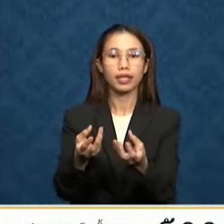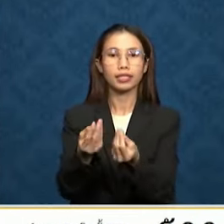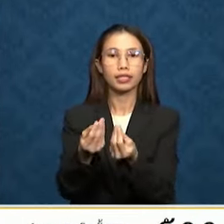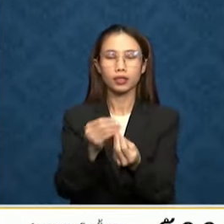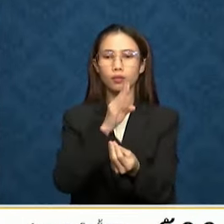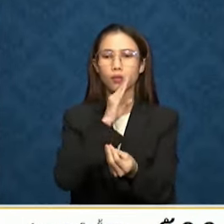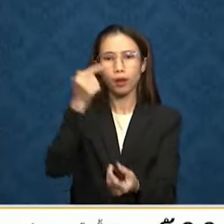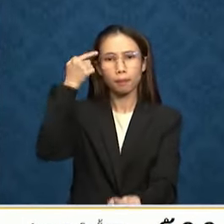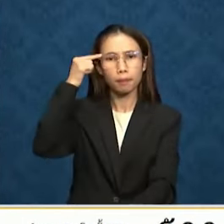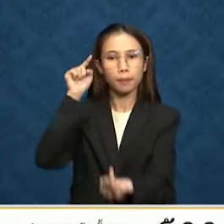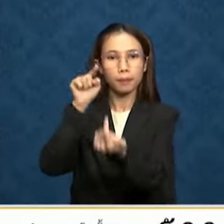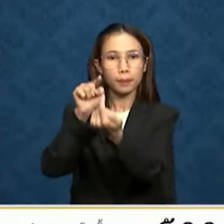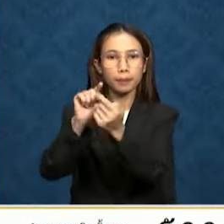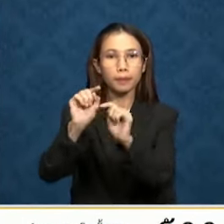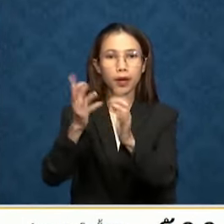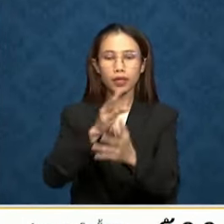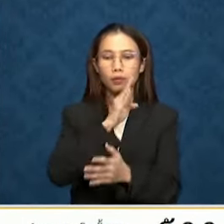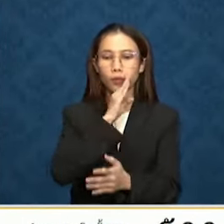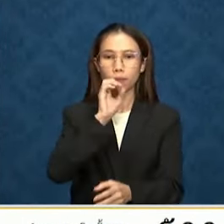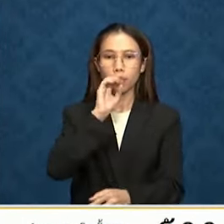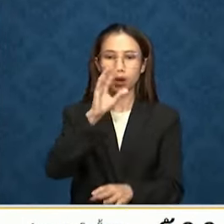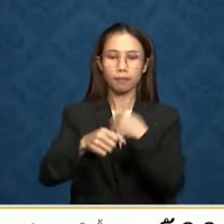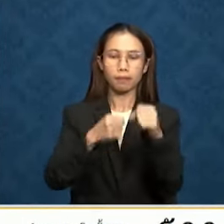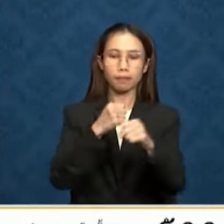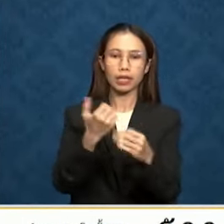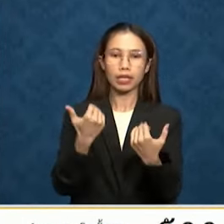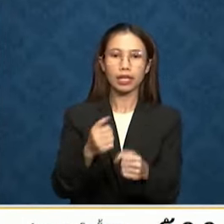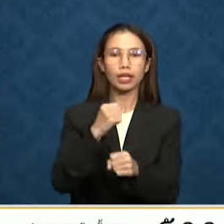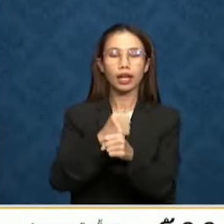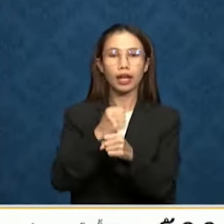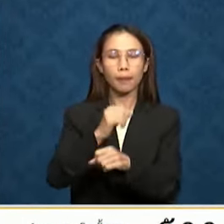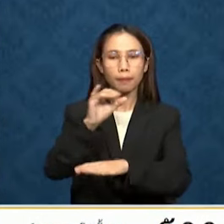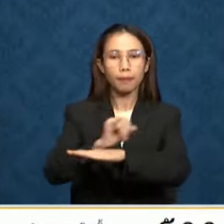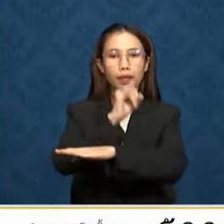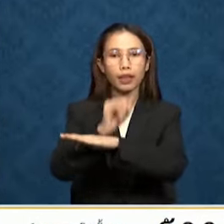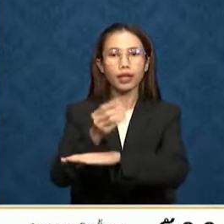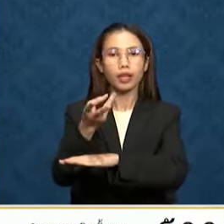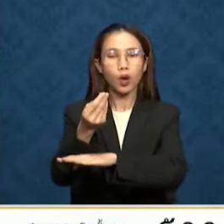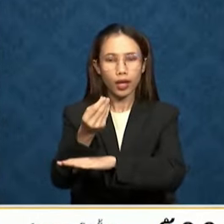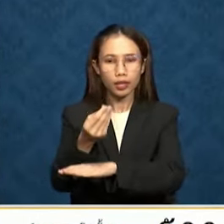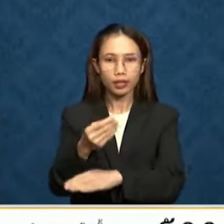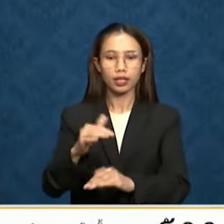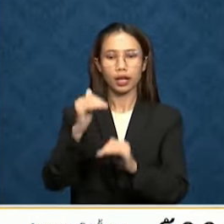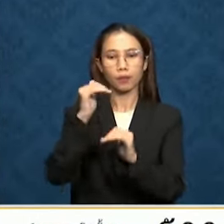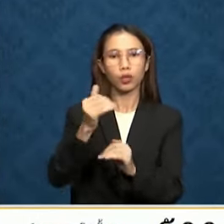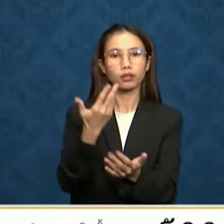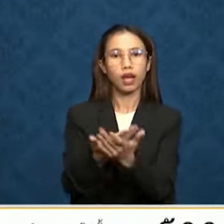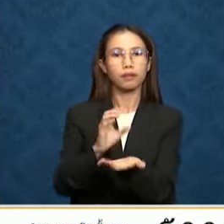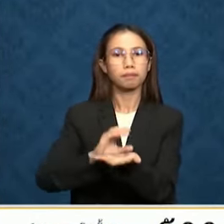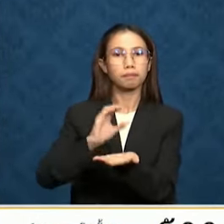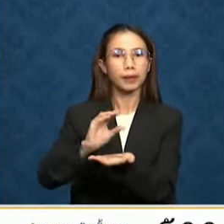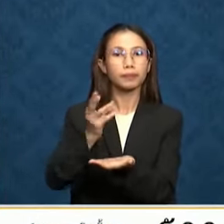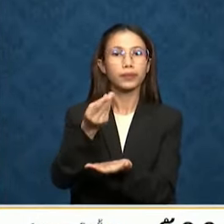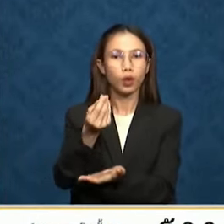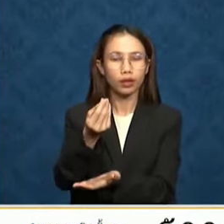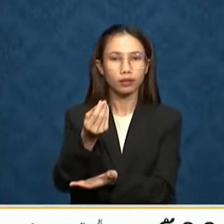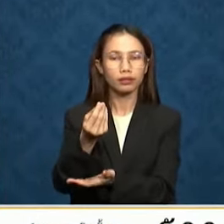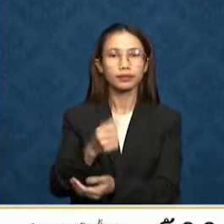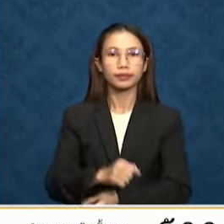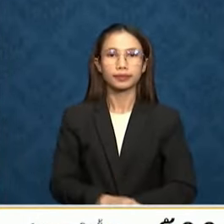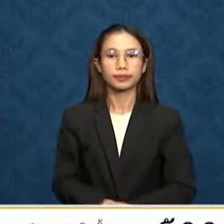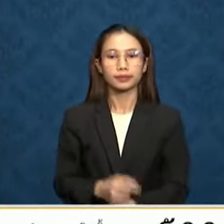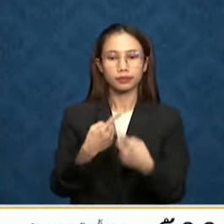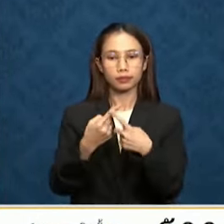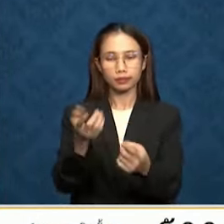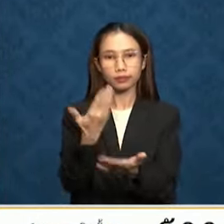หมายว่าท่านจะทำในปีนี้นะคะให้ได้กี่แปลงด้วยกรอบงบประมาณเท่าไหร่สิ่งที่เกิดขึ้นก็คือเราจะมี